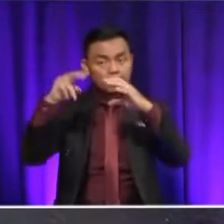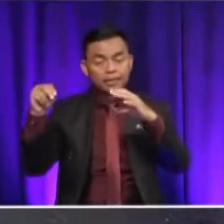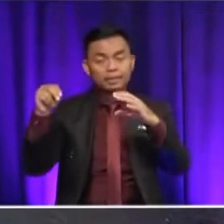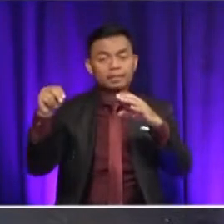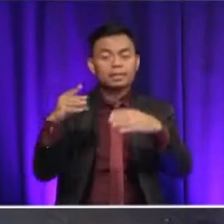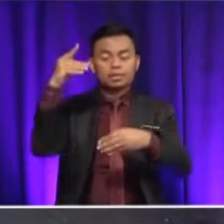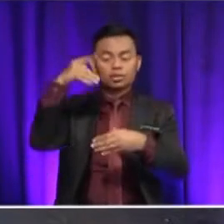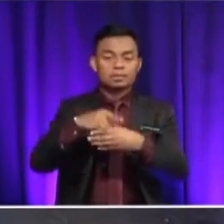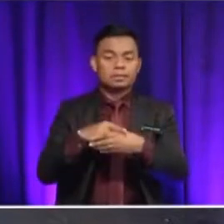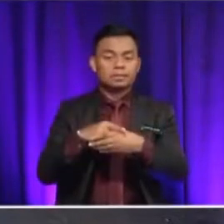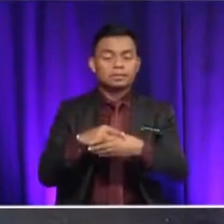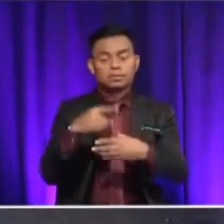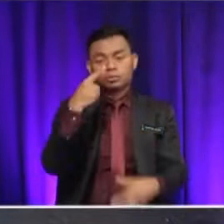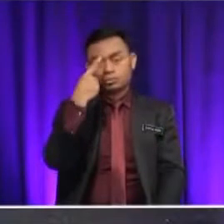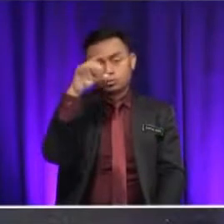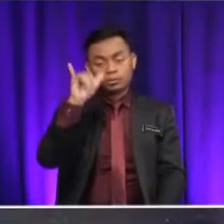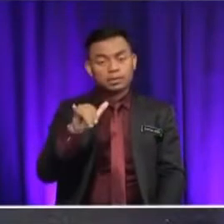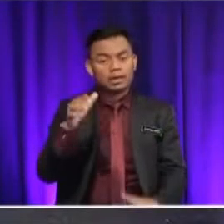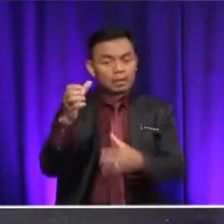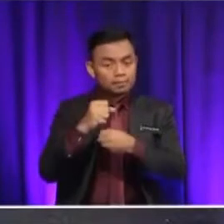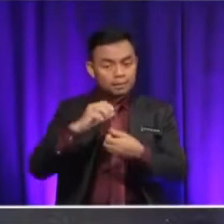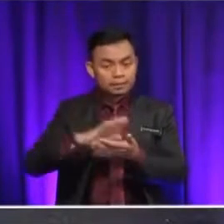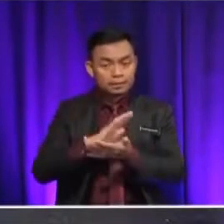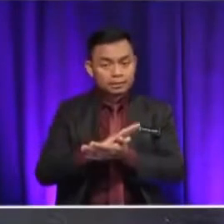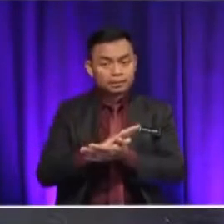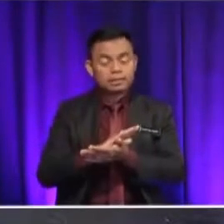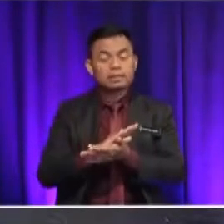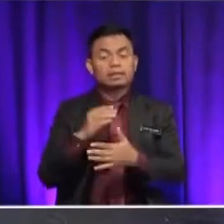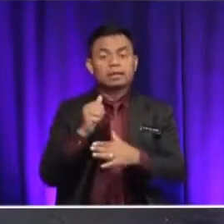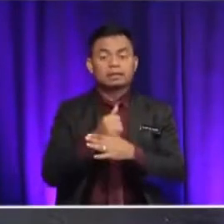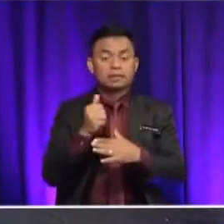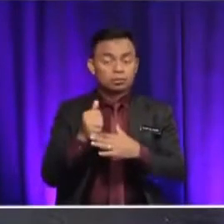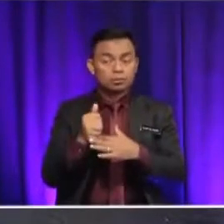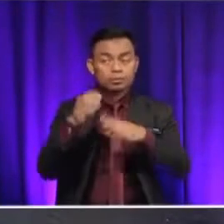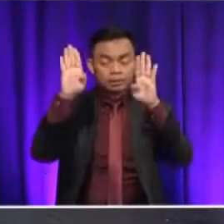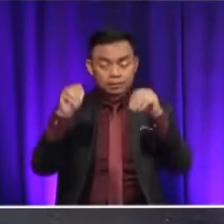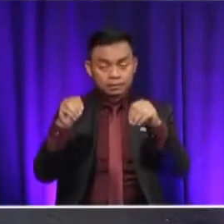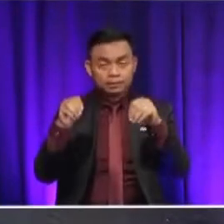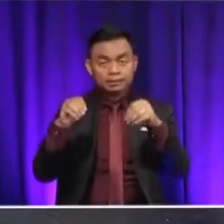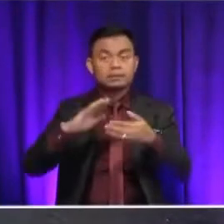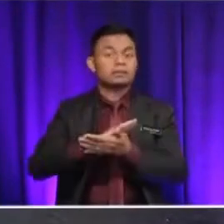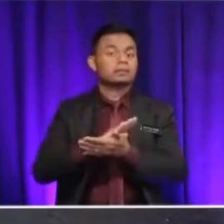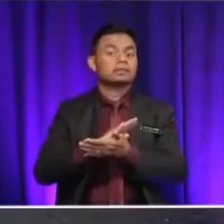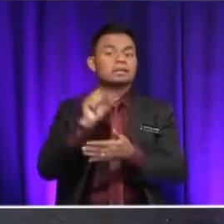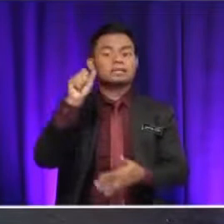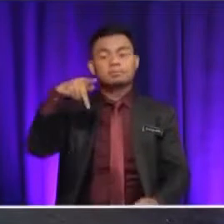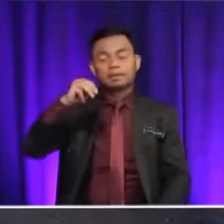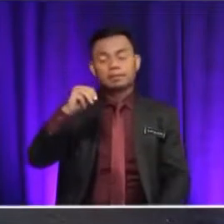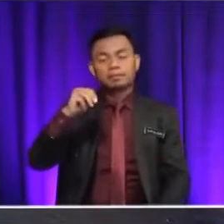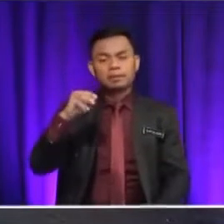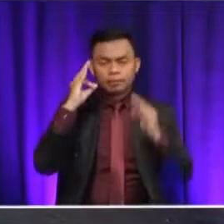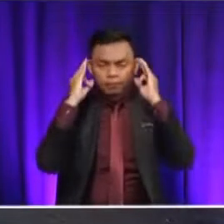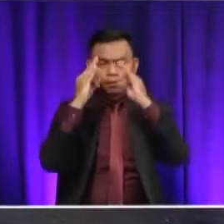akan mengambil kertas ini ataupun mata pelajaran ini dalam SPM nanti, pastikan anda berikan perhatian yang sepenuhnya kerana hari ini kita akan